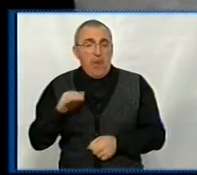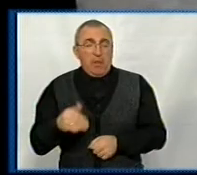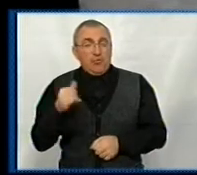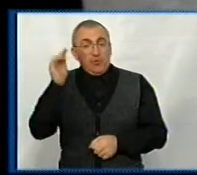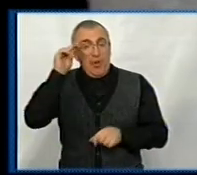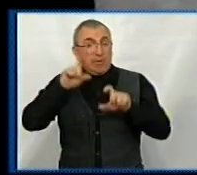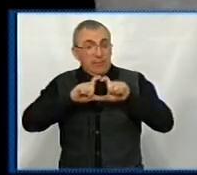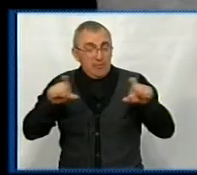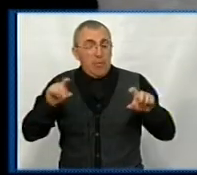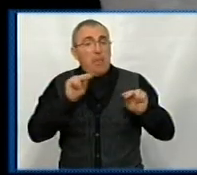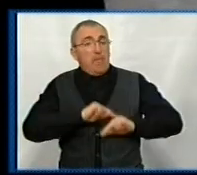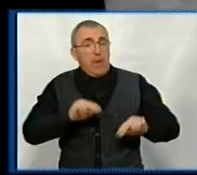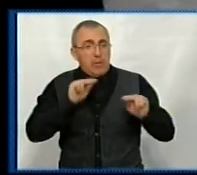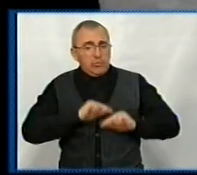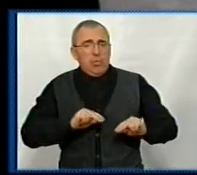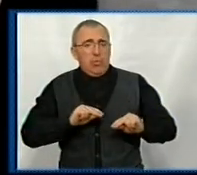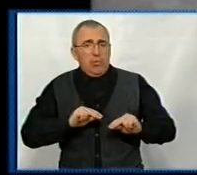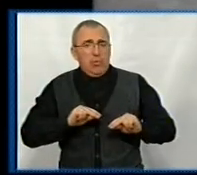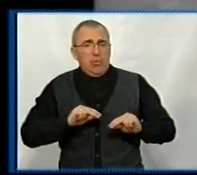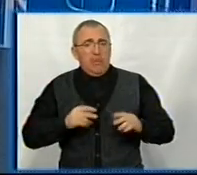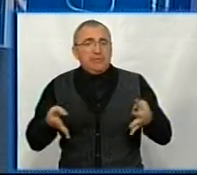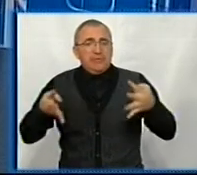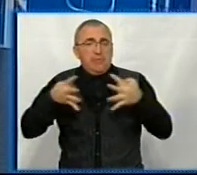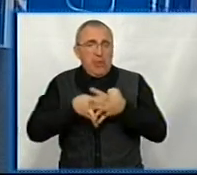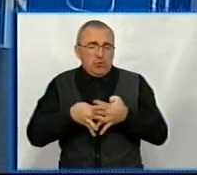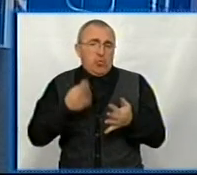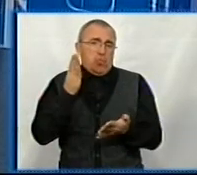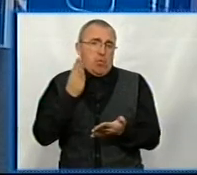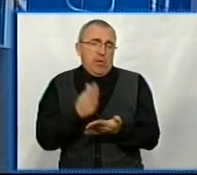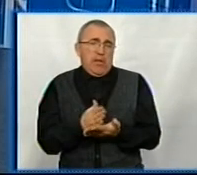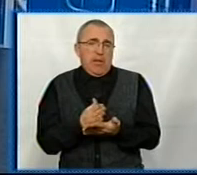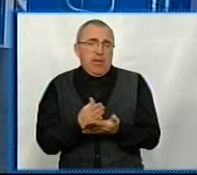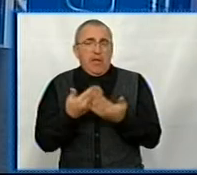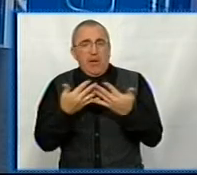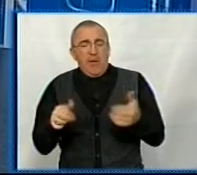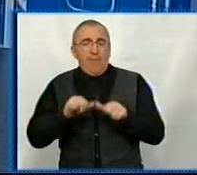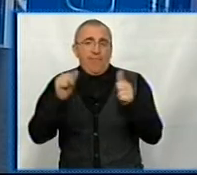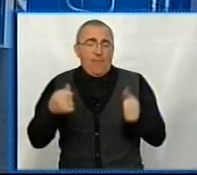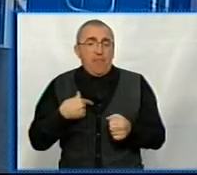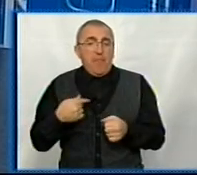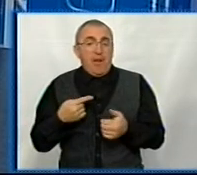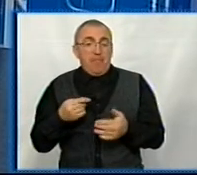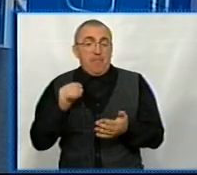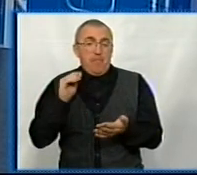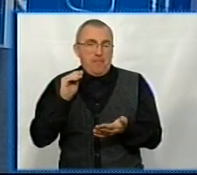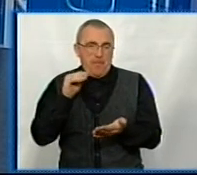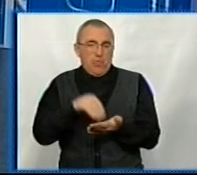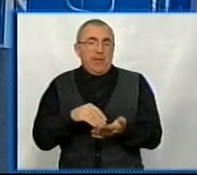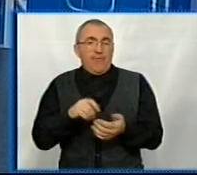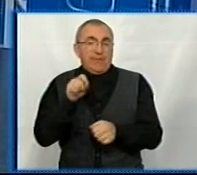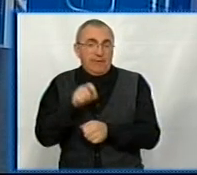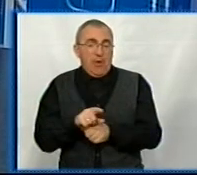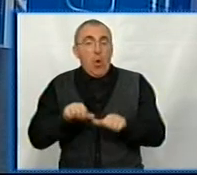навчальні заклади працюють на змішаному, да, є різні форми. Тому ми поставили перед собою завдання